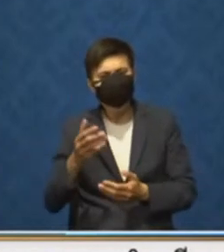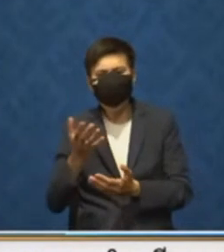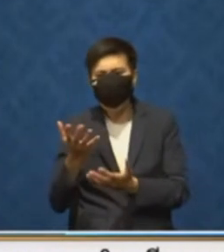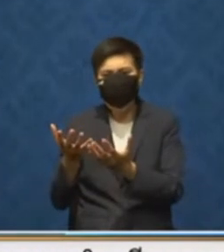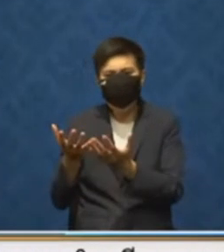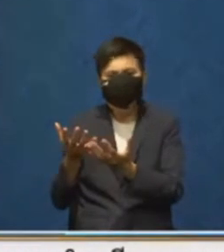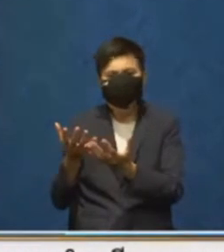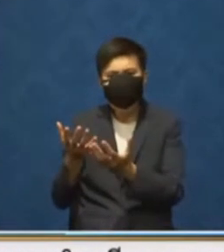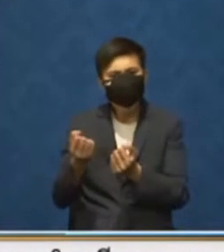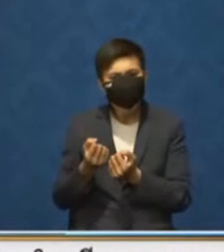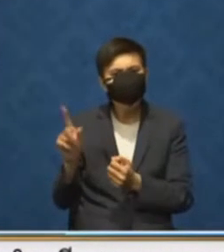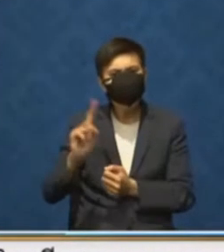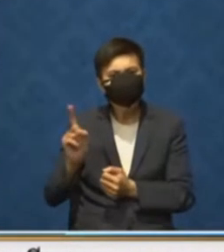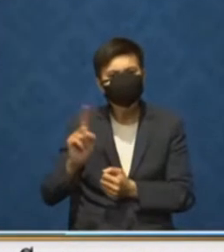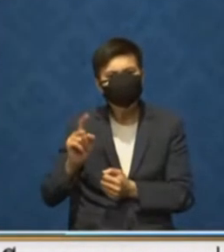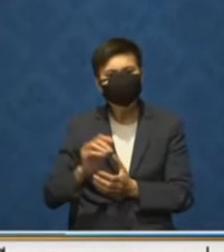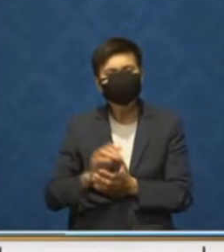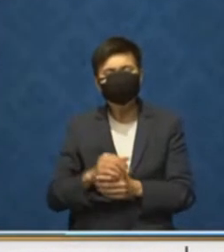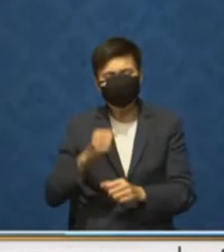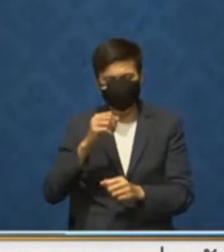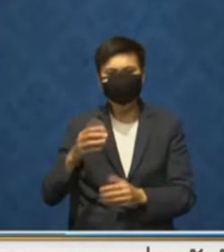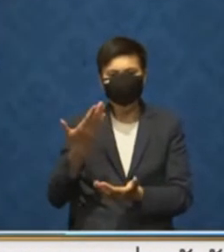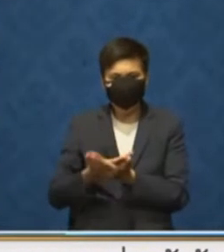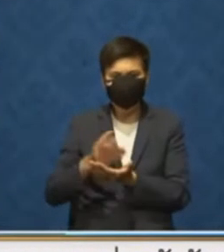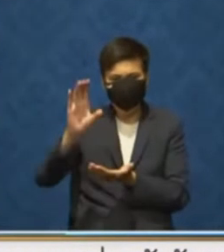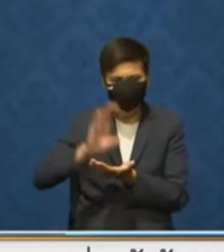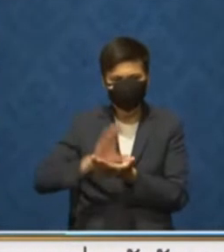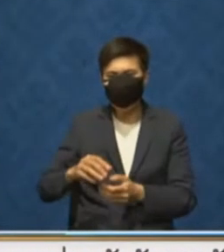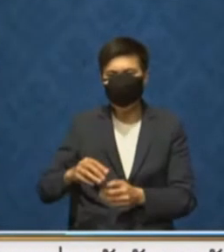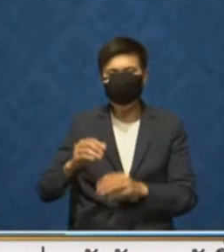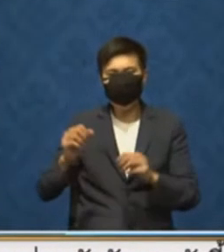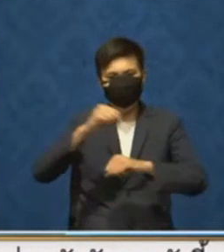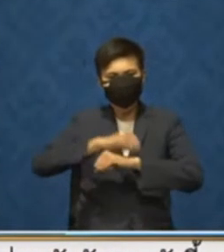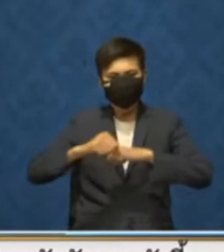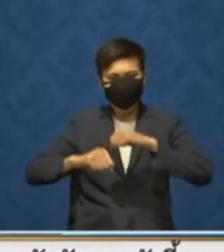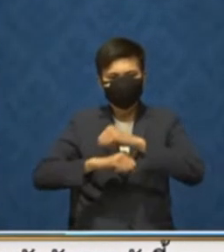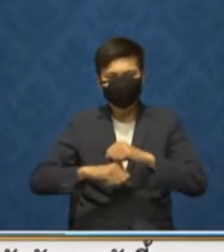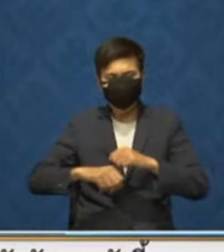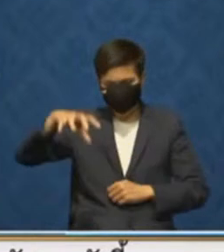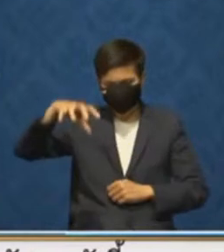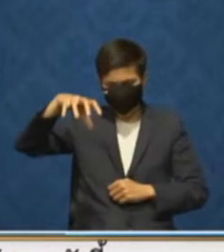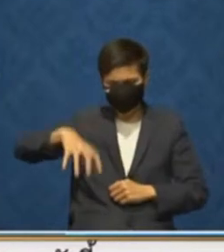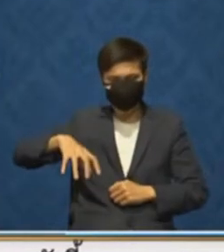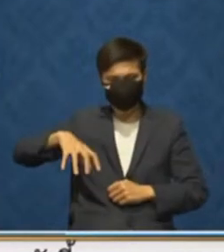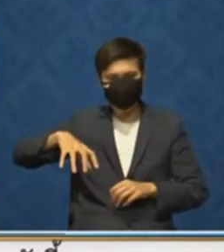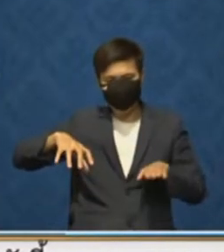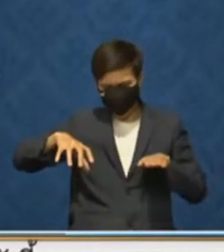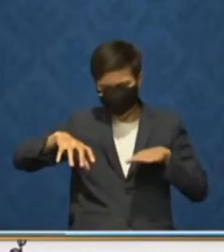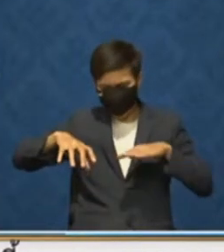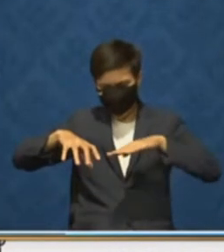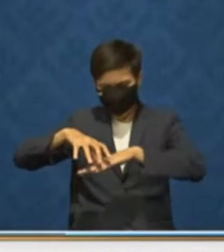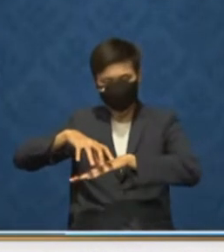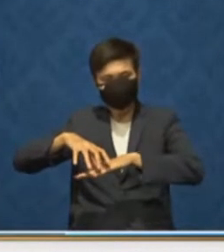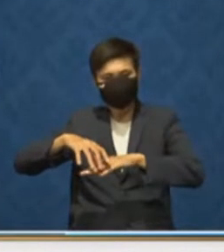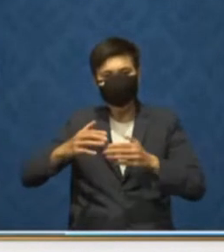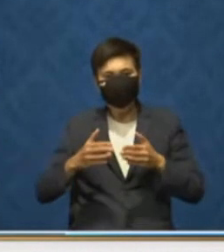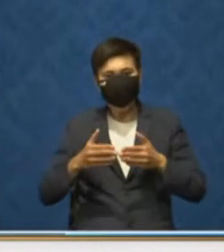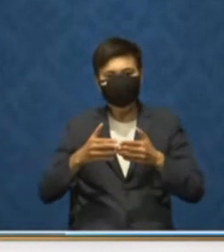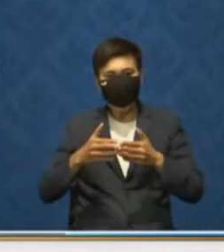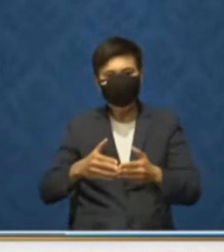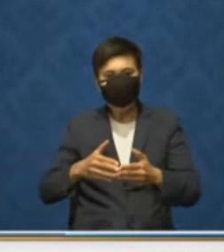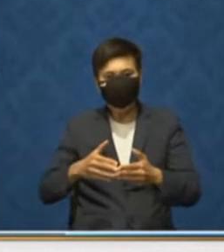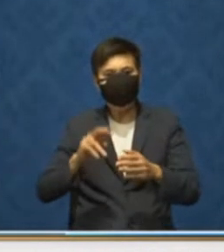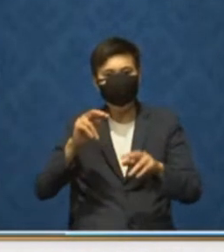โง่หมายไปแล้วสร้างโรงจอดเรือดำน้ำและระบบสื่อสารควบคุมบัญชาการเรือดำน้ำพวกเราหัวเราะออกไหม